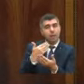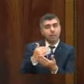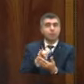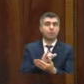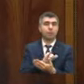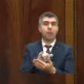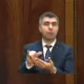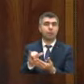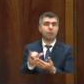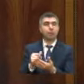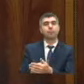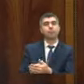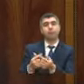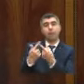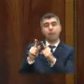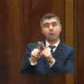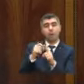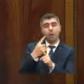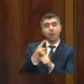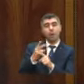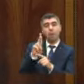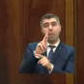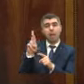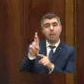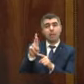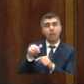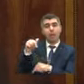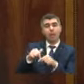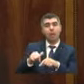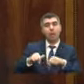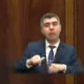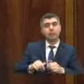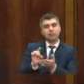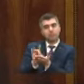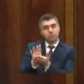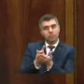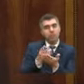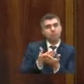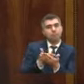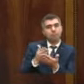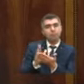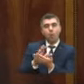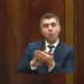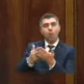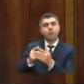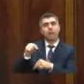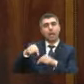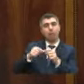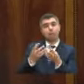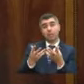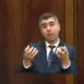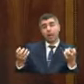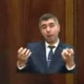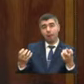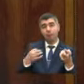والتحكم. توالت الإعفاءات الملكية للعديد من الوزراء، توالت الخطابات الملكية التي توجه الحكومة